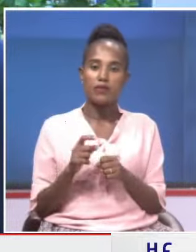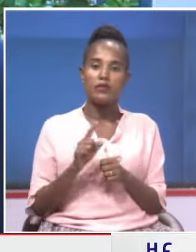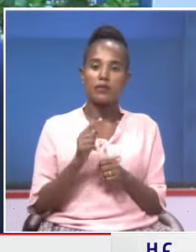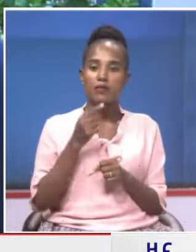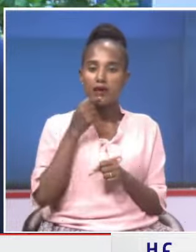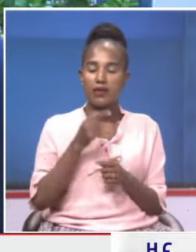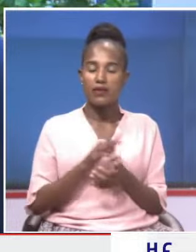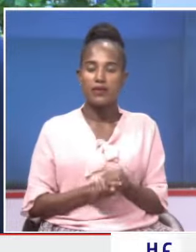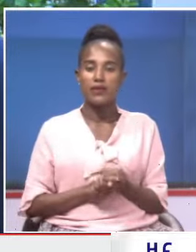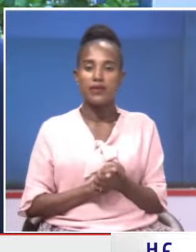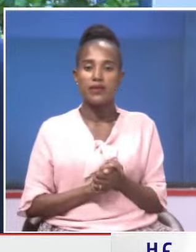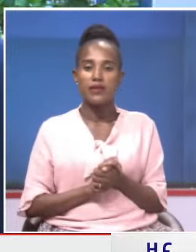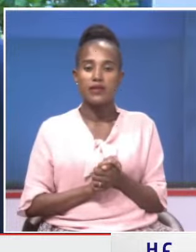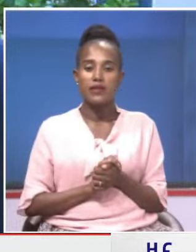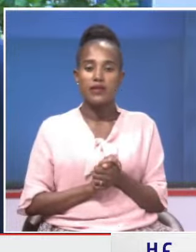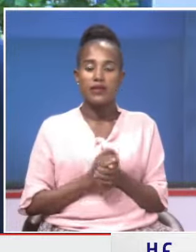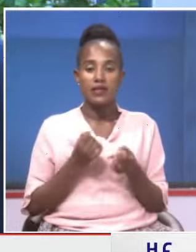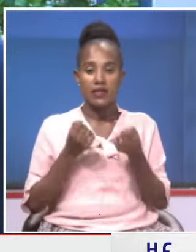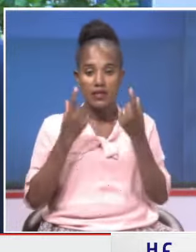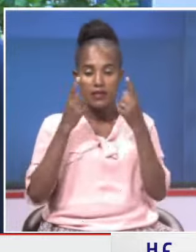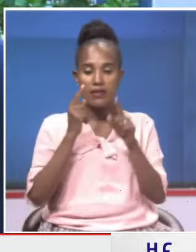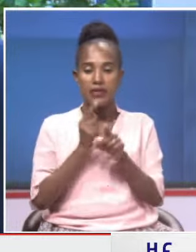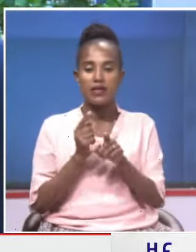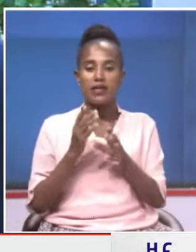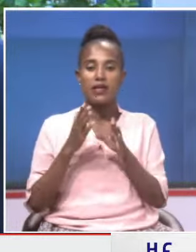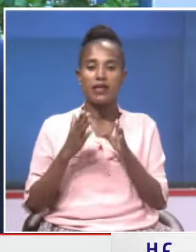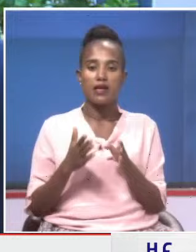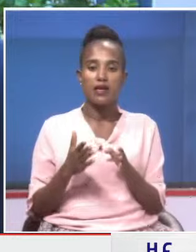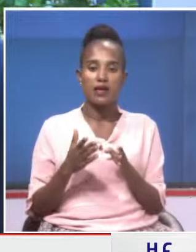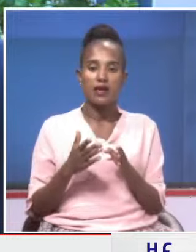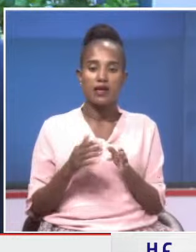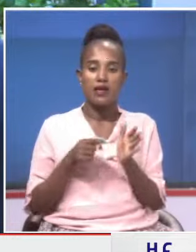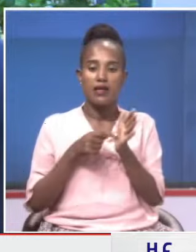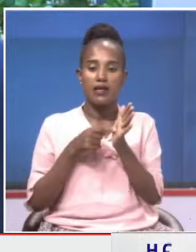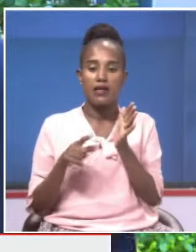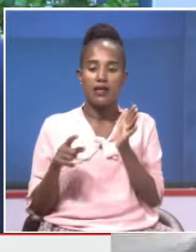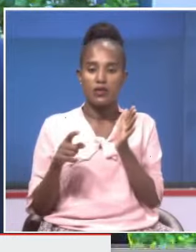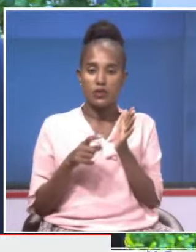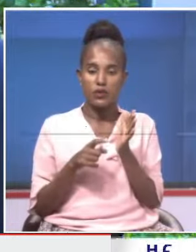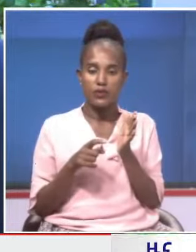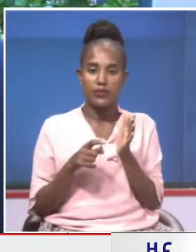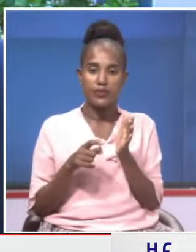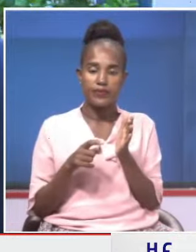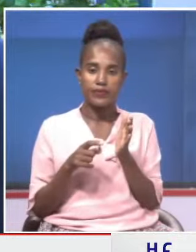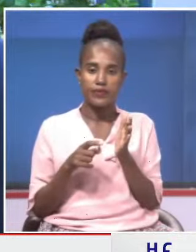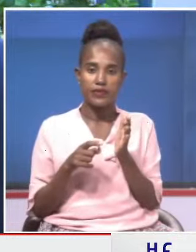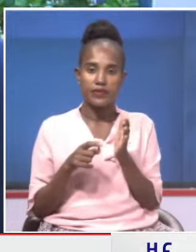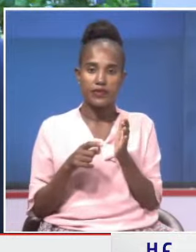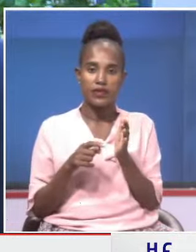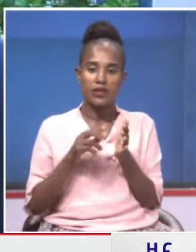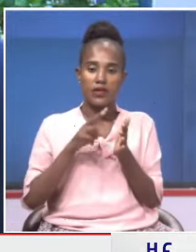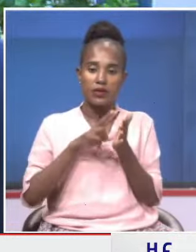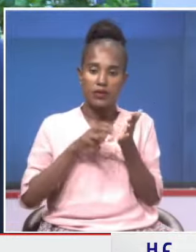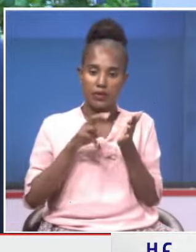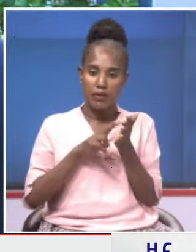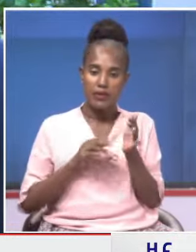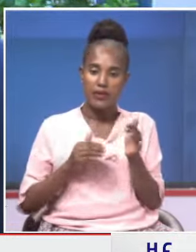ነው የሚባለው የተገናዘበና ትክክለኛ የሚገላጭ ሆኖ ወደ ተነባቢ